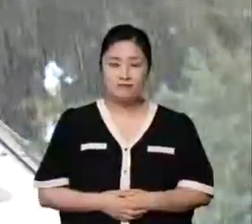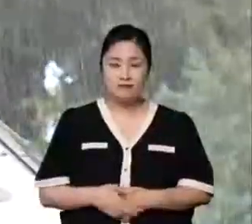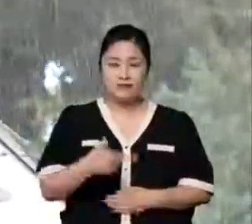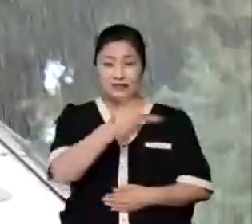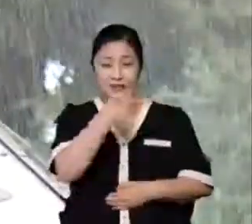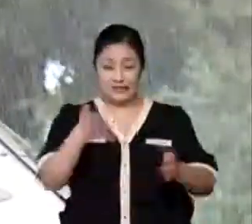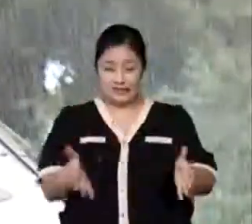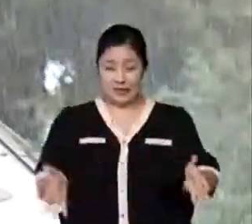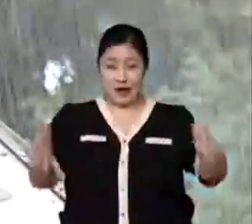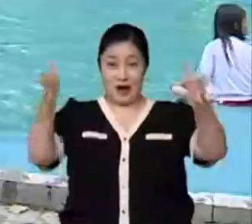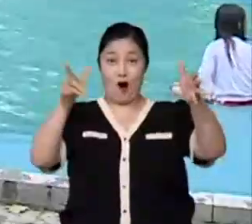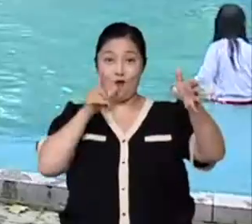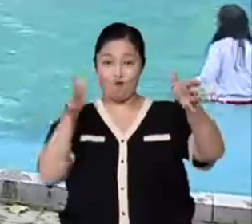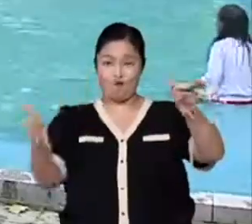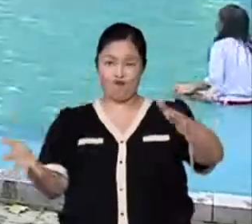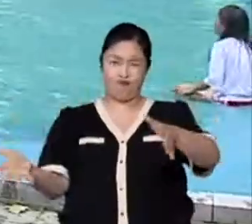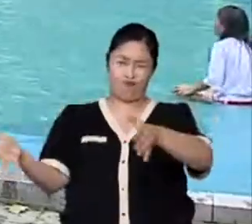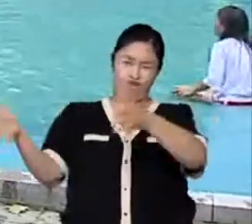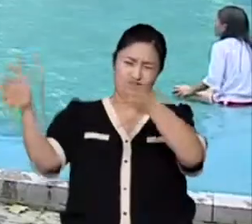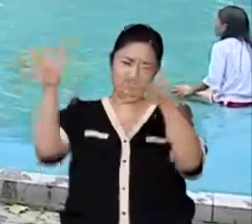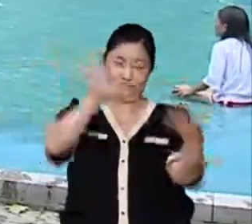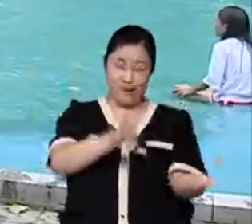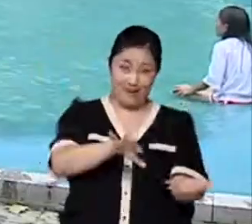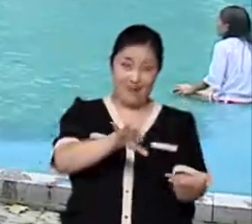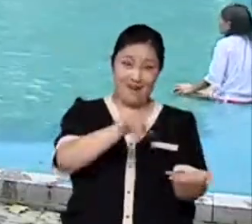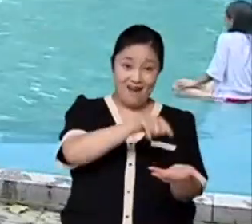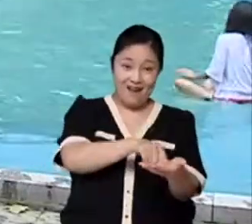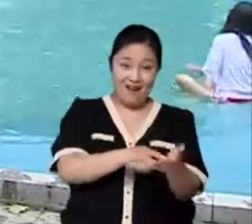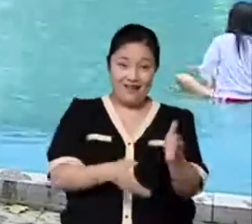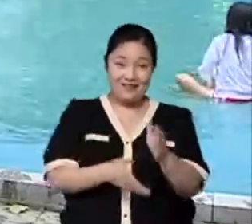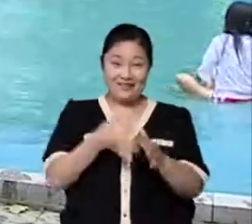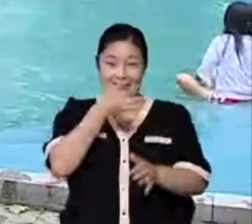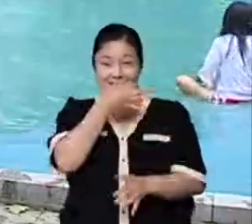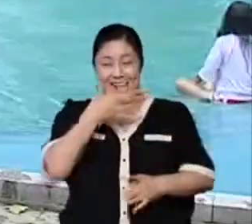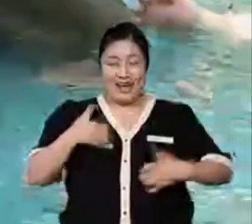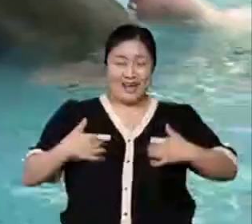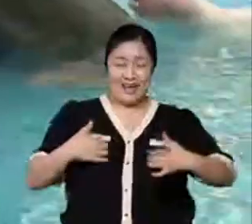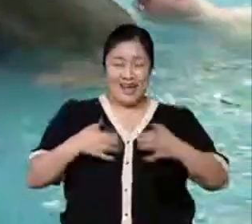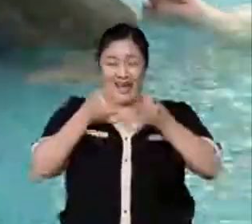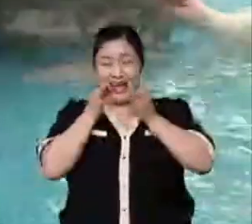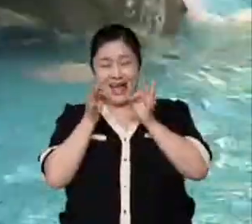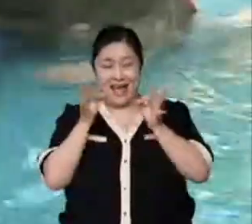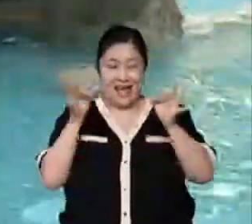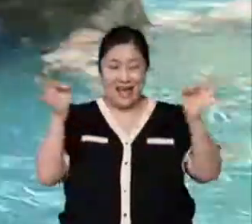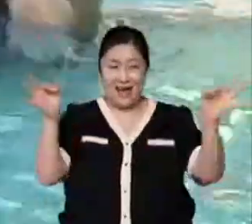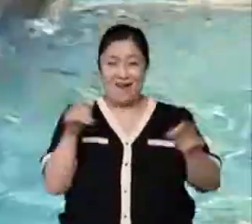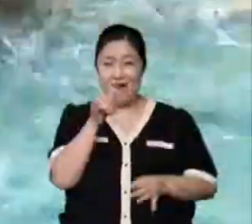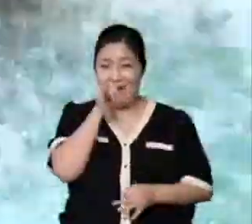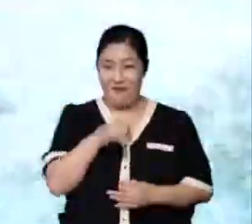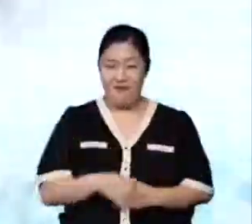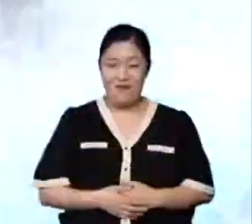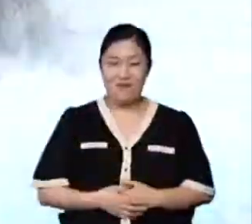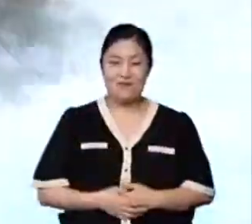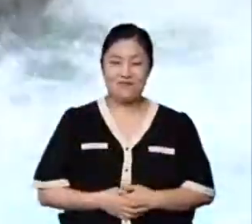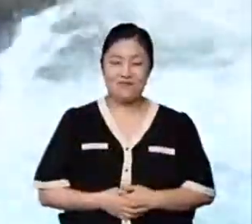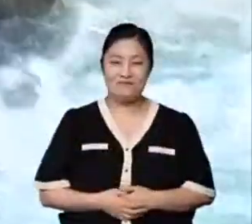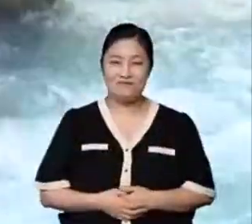커다란 양동이에서 물이 한가득 쏟아지자 신이 난 아이들이 환호성을 지릅니다.